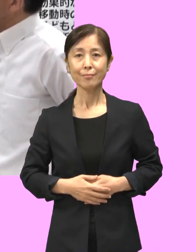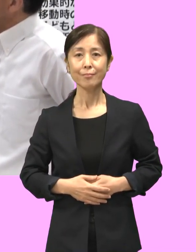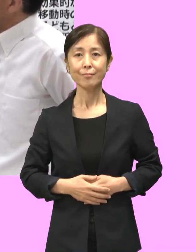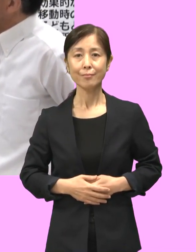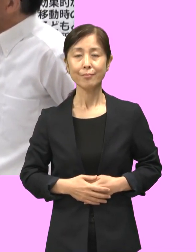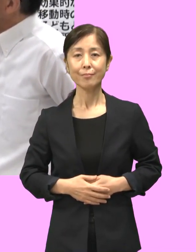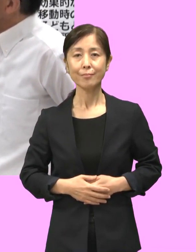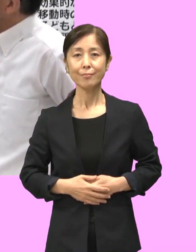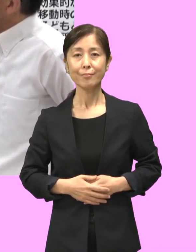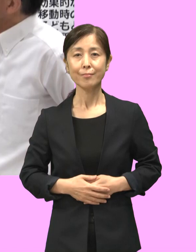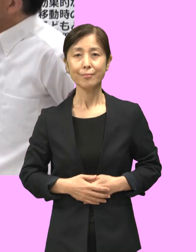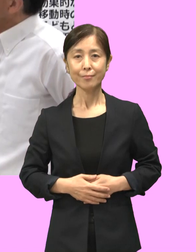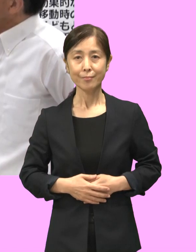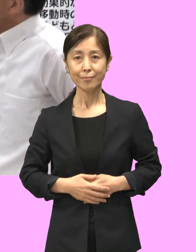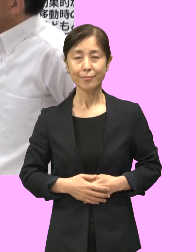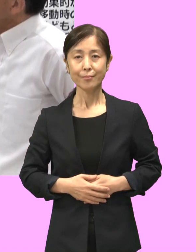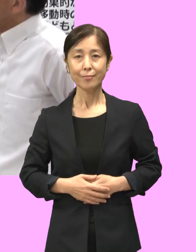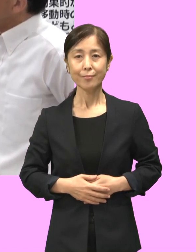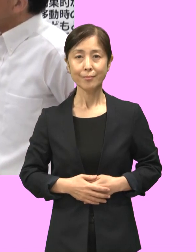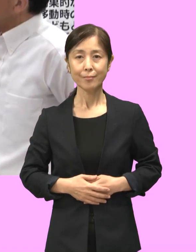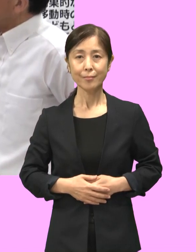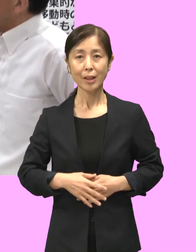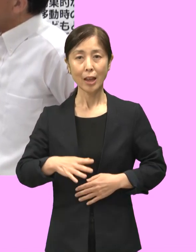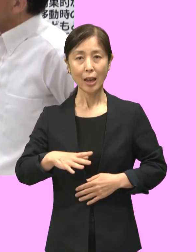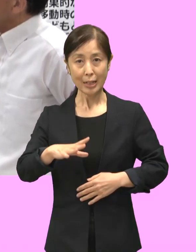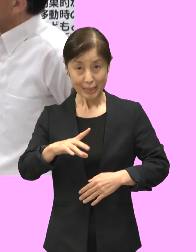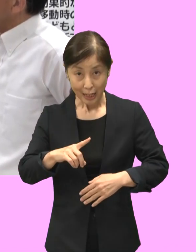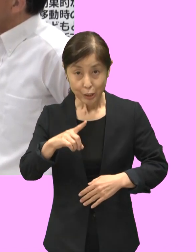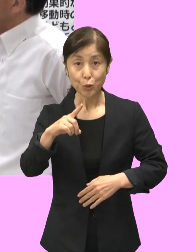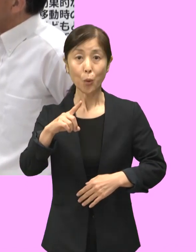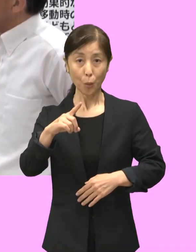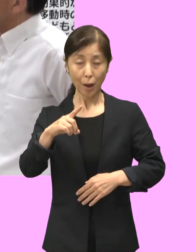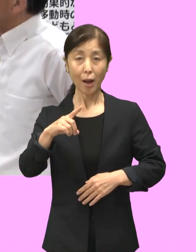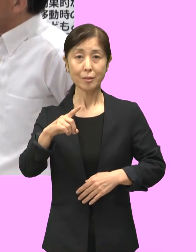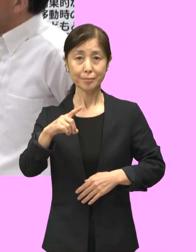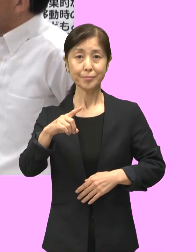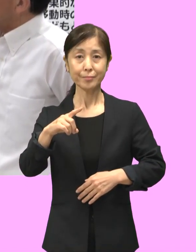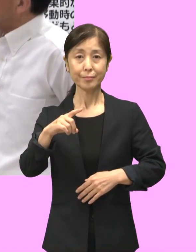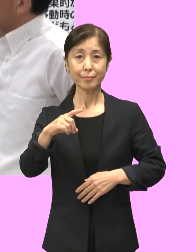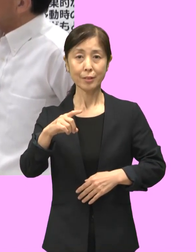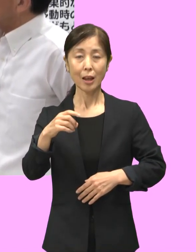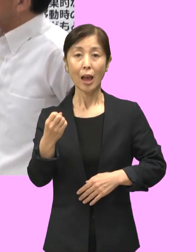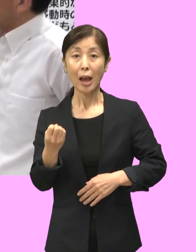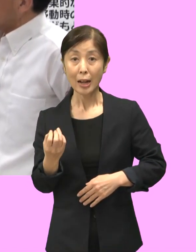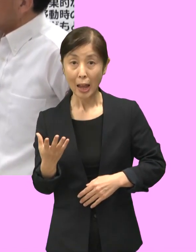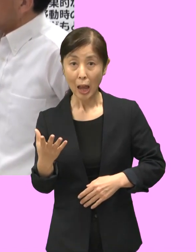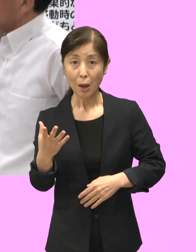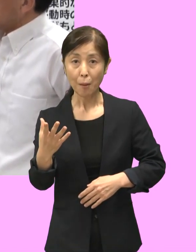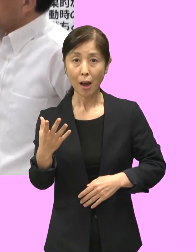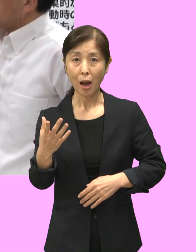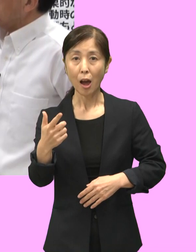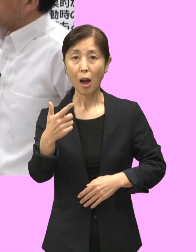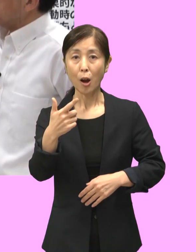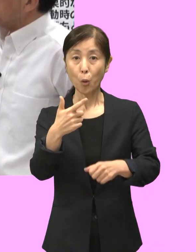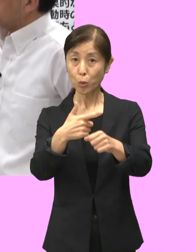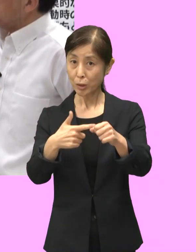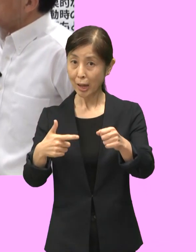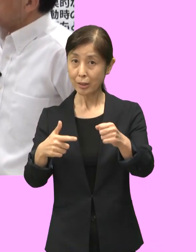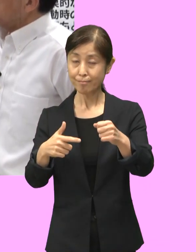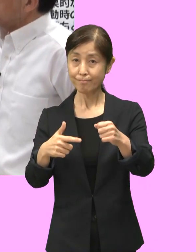徐々にですね、一番最初は令和6年